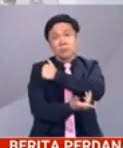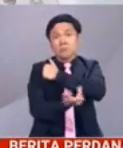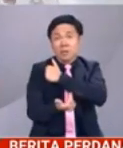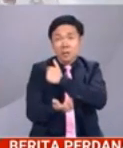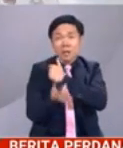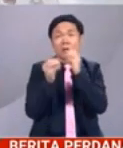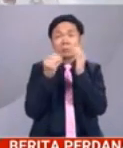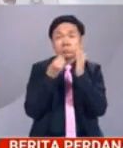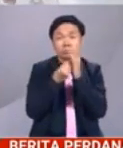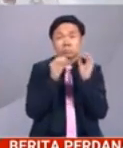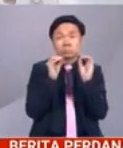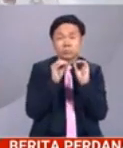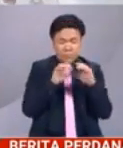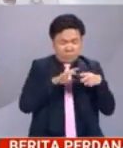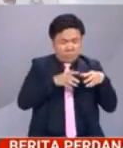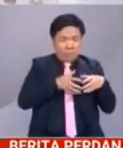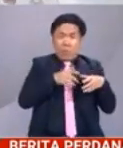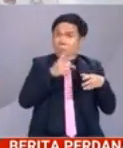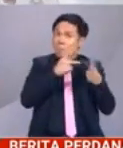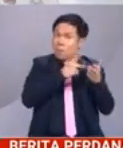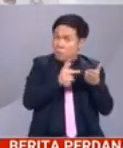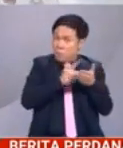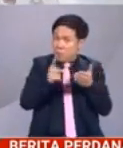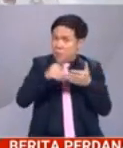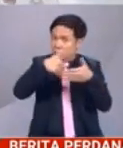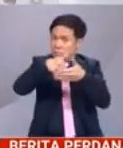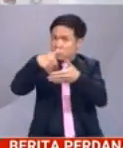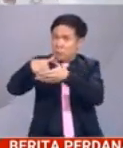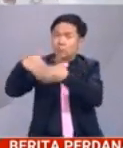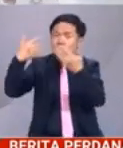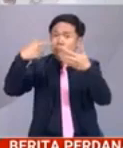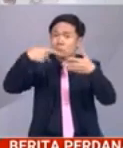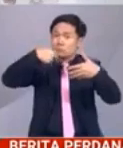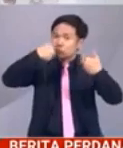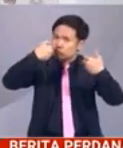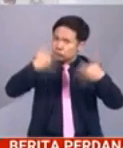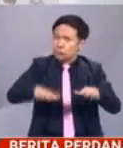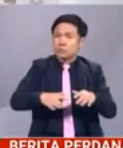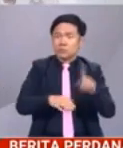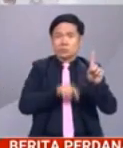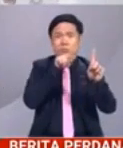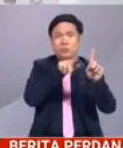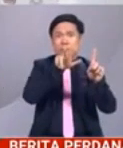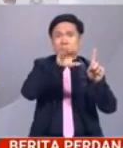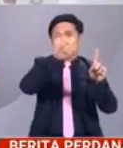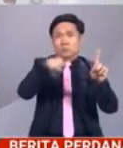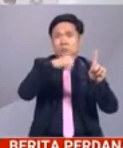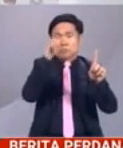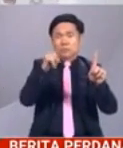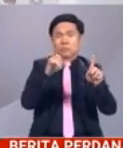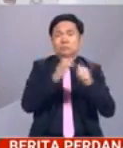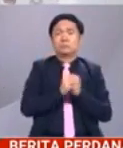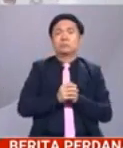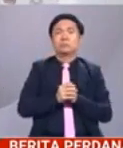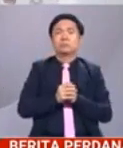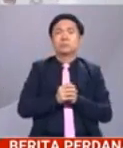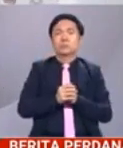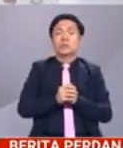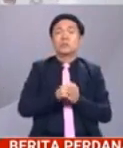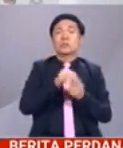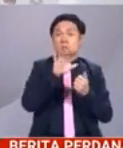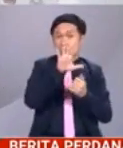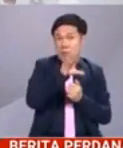tapi kami telah selesai hutang semua berjumlah 13 juga yaitu